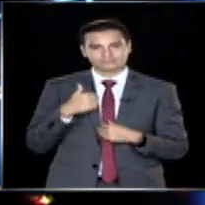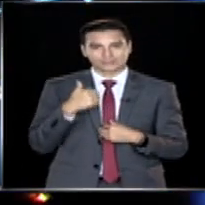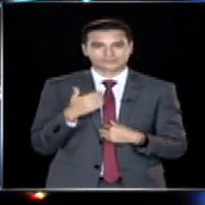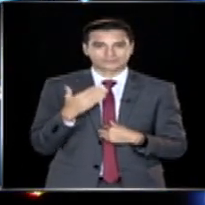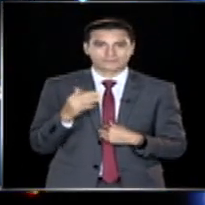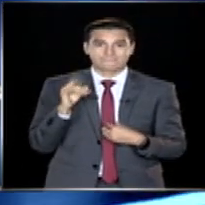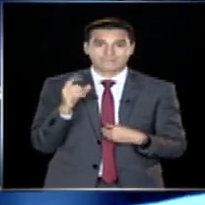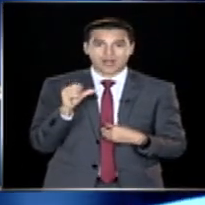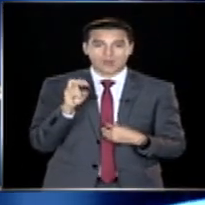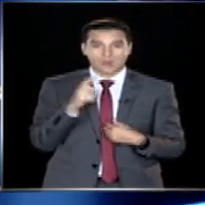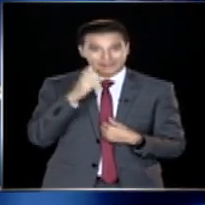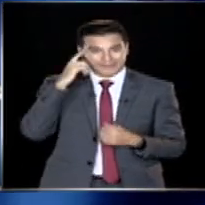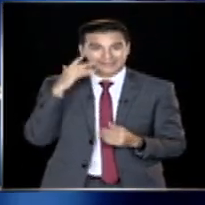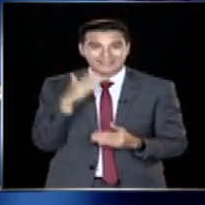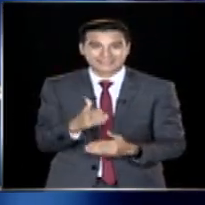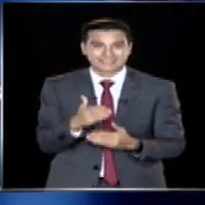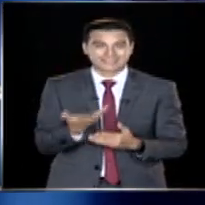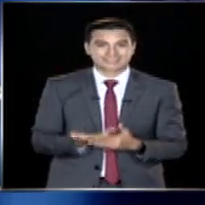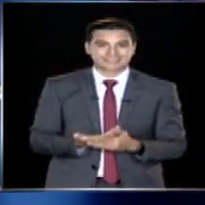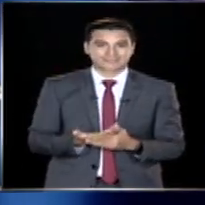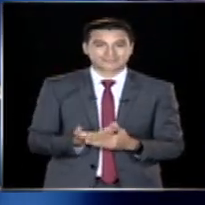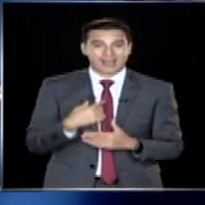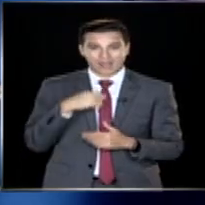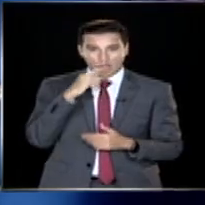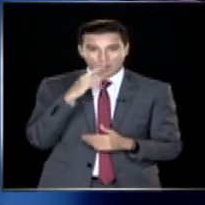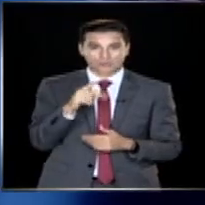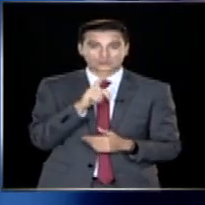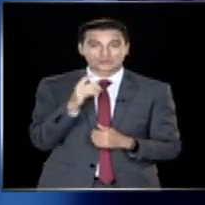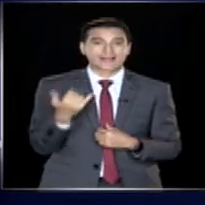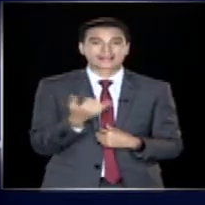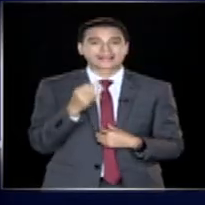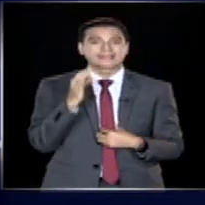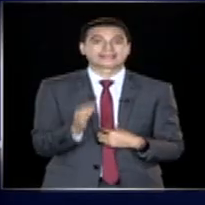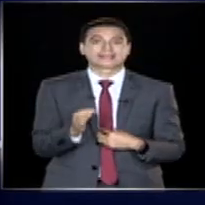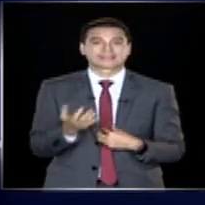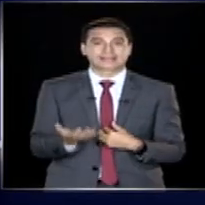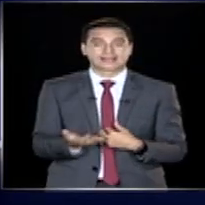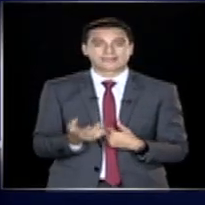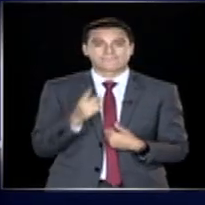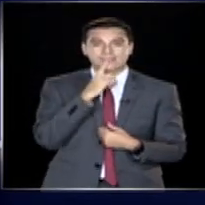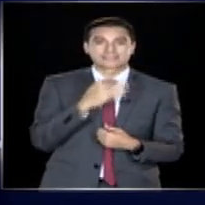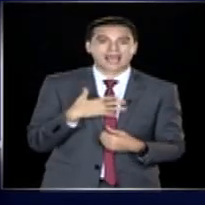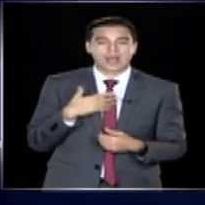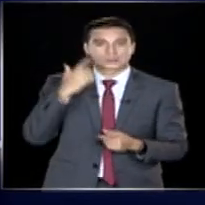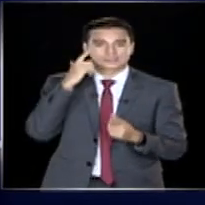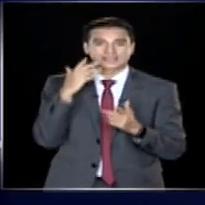يا مروة ما ركزتيش، أنا قلت لكم سؤال سهل جدا بس عايز تركيز.